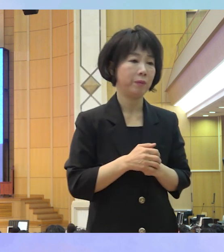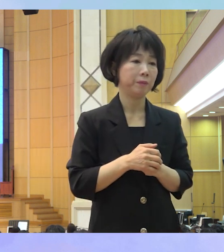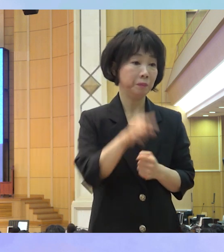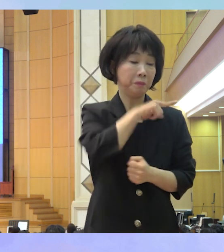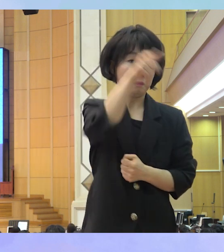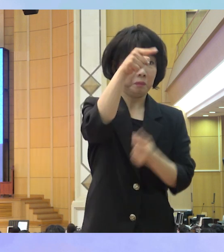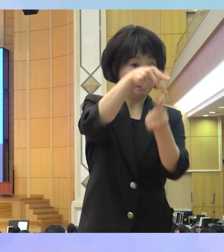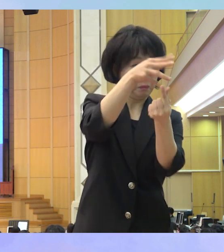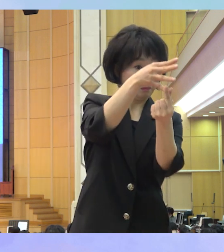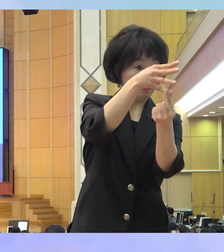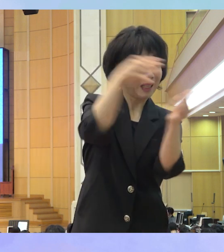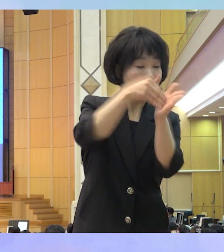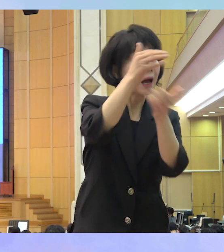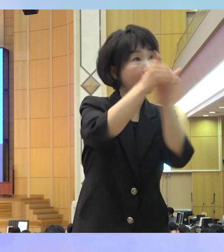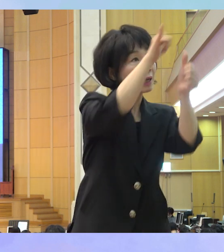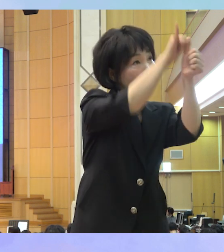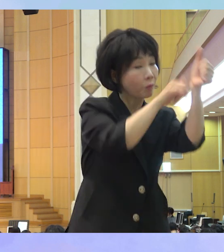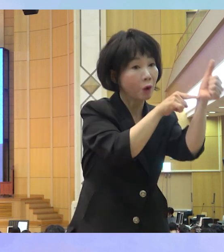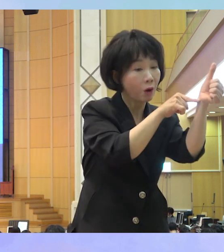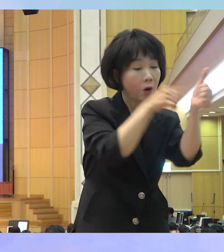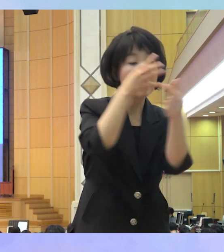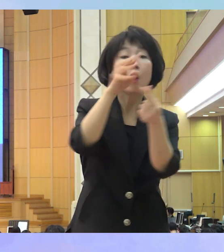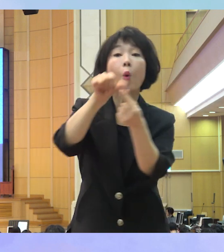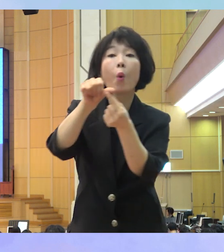1계명부터 4계명까지는 하나님에 대한 거예요.